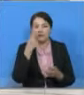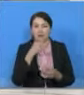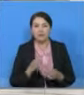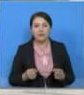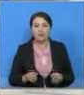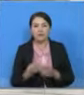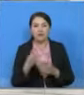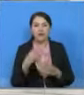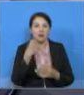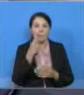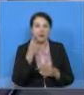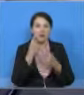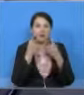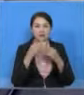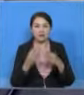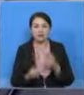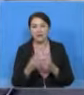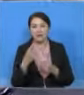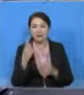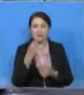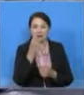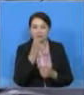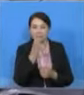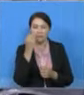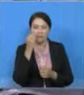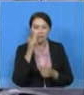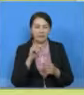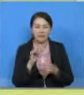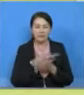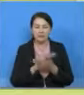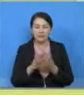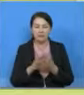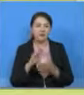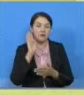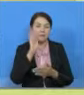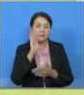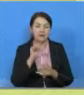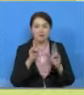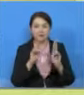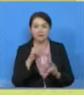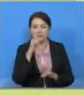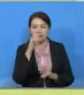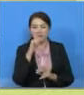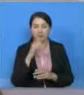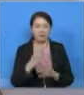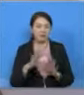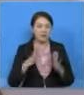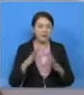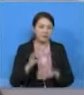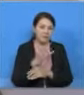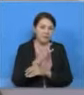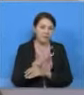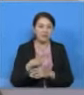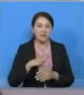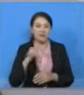рождения. Сначала массировать десна, а с появлением первых зубиков чистить кипяченой водой и специальной щеточкой. Оказалось, что маленькие